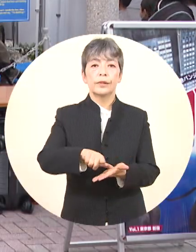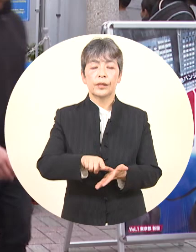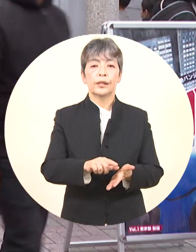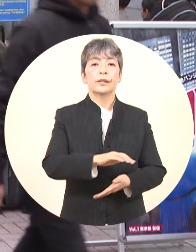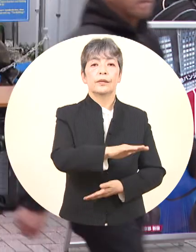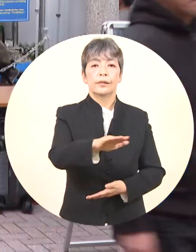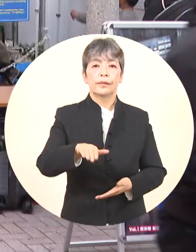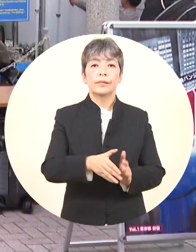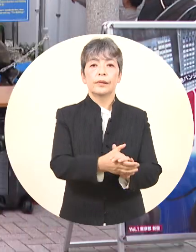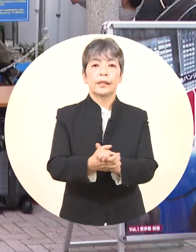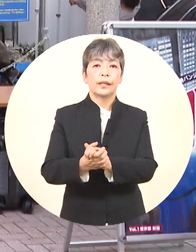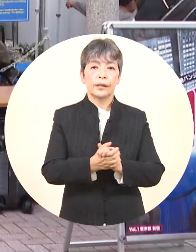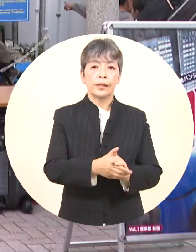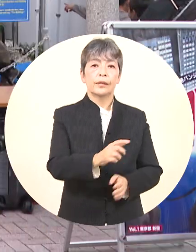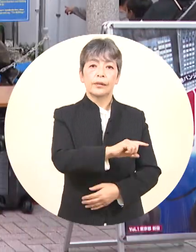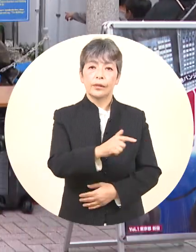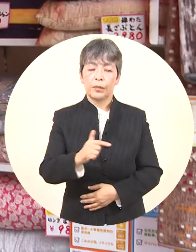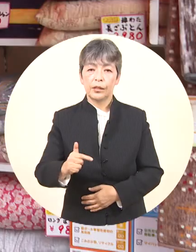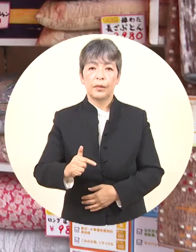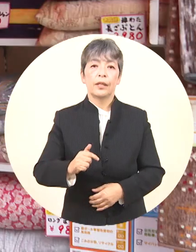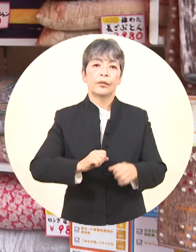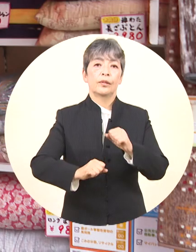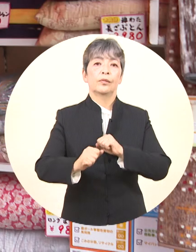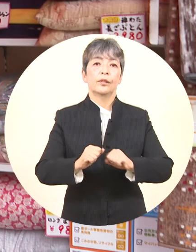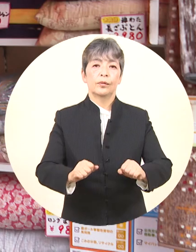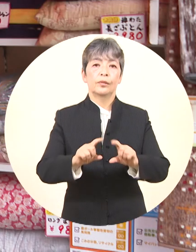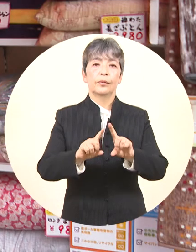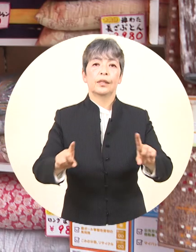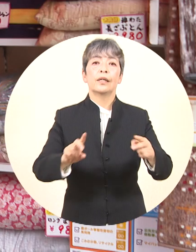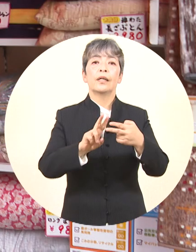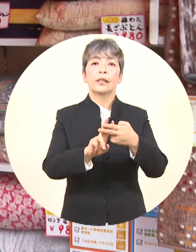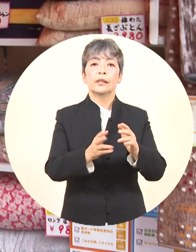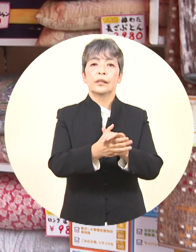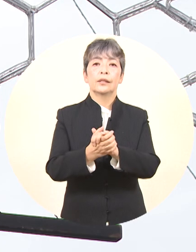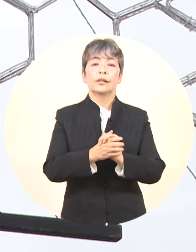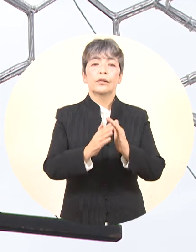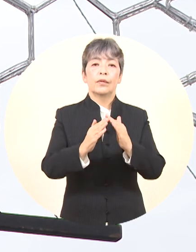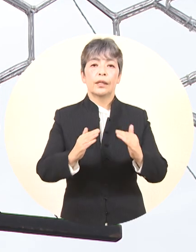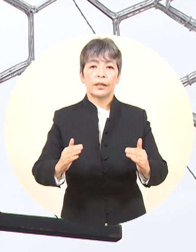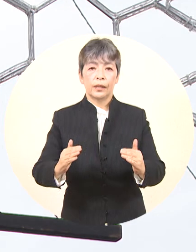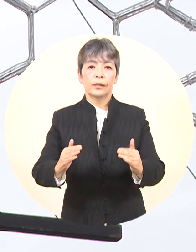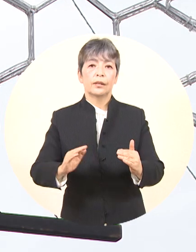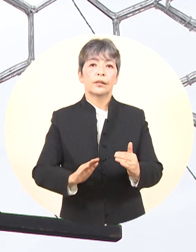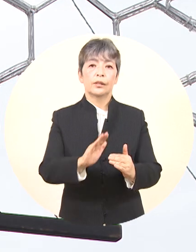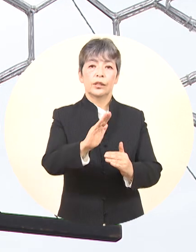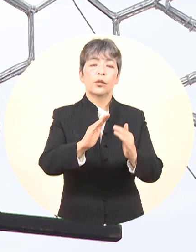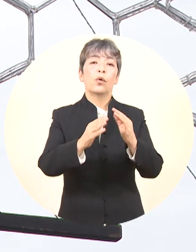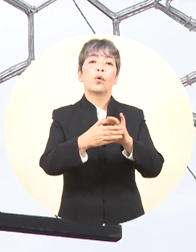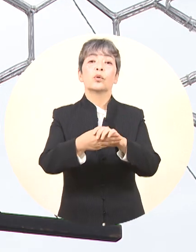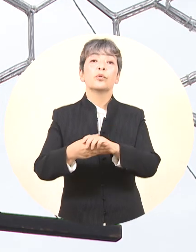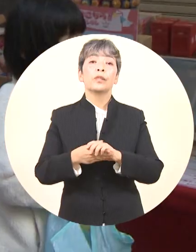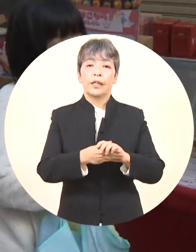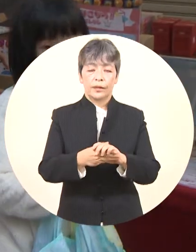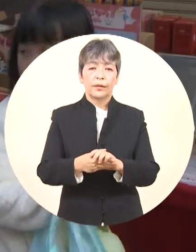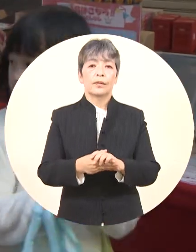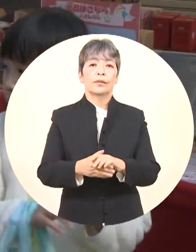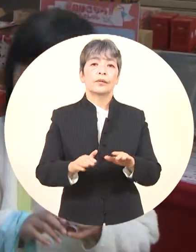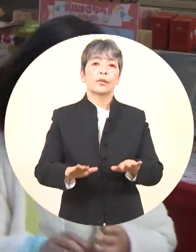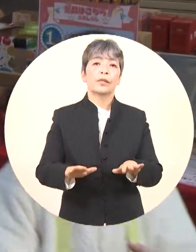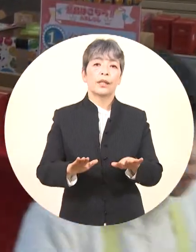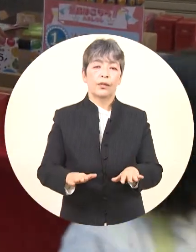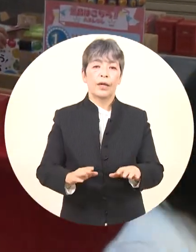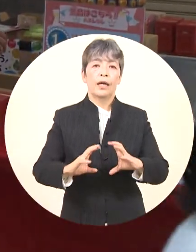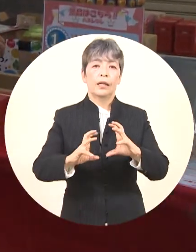に根ざしたさまざまな取り組みを行っている平井親和会商店街振興組合。今回